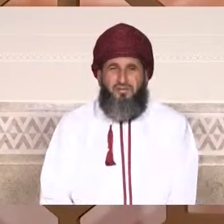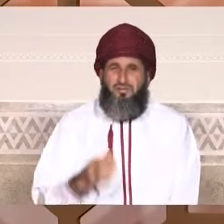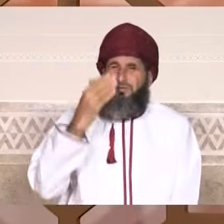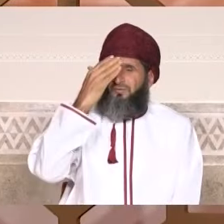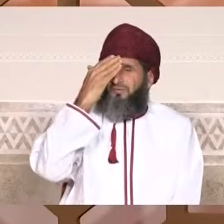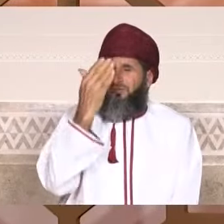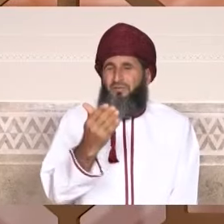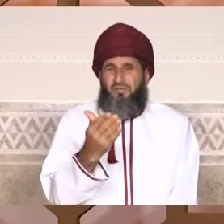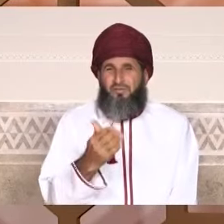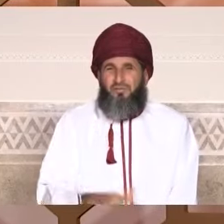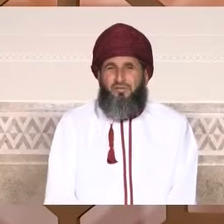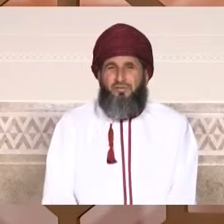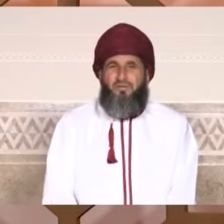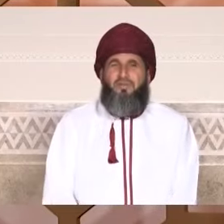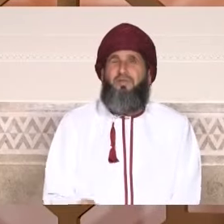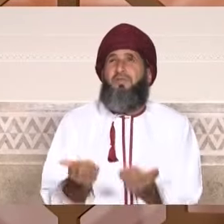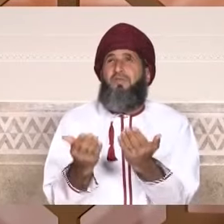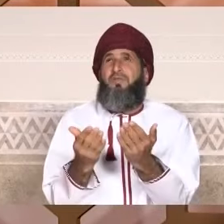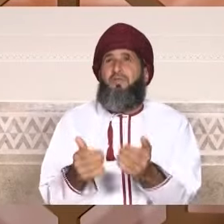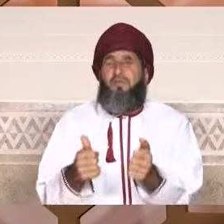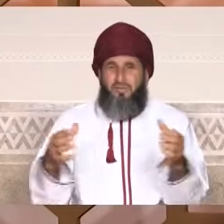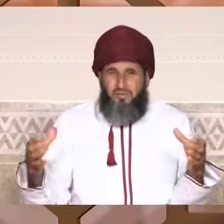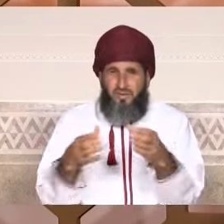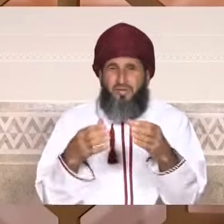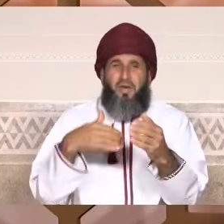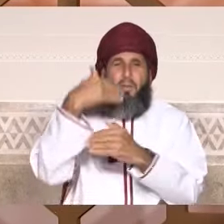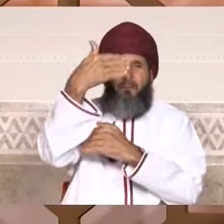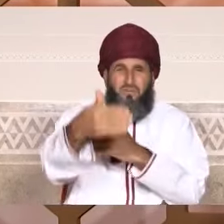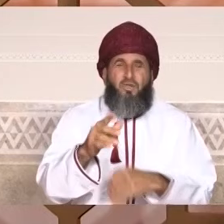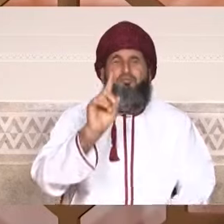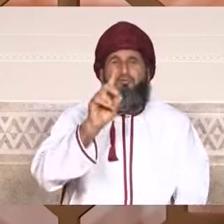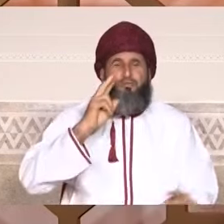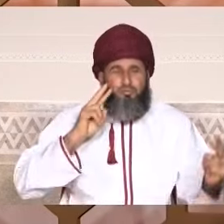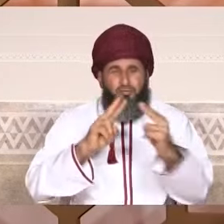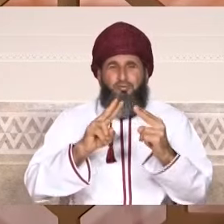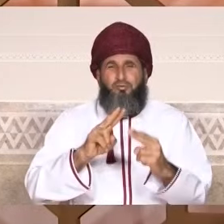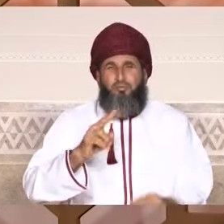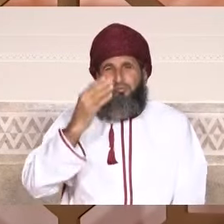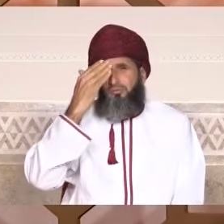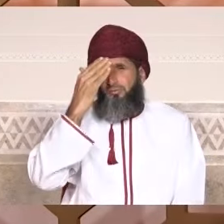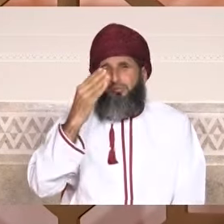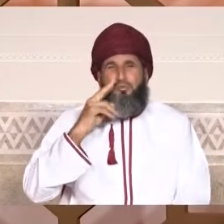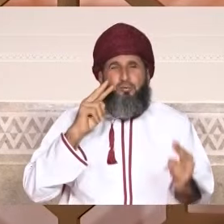ومرحبا بكم جميعا، ونسأل الله تعالى أن يجمعنا بكم في حلقات أخرى. شكرا لكم أعزائنا أيضا